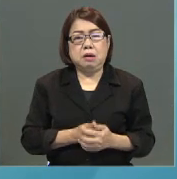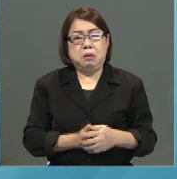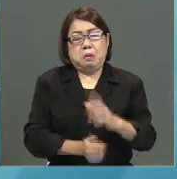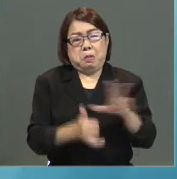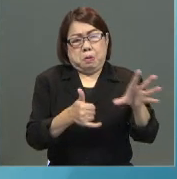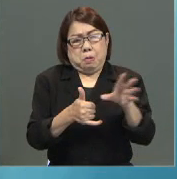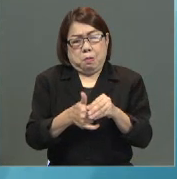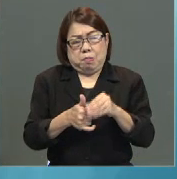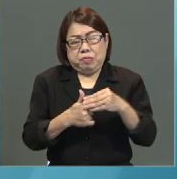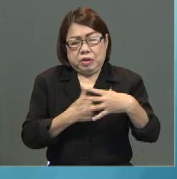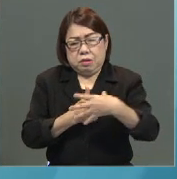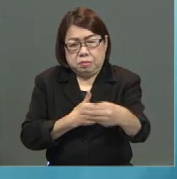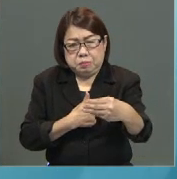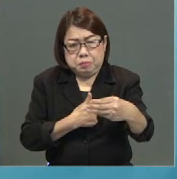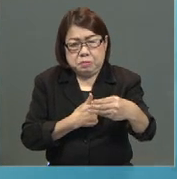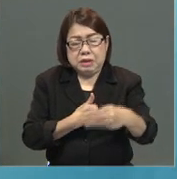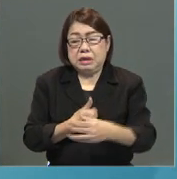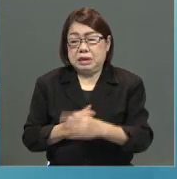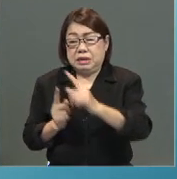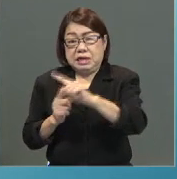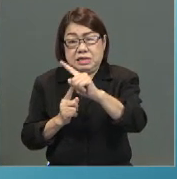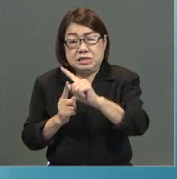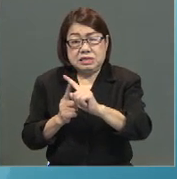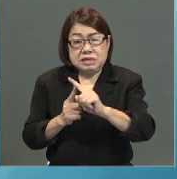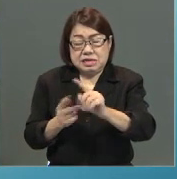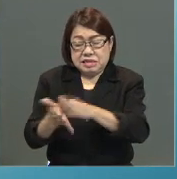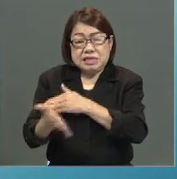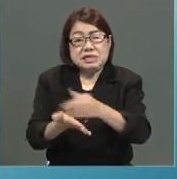จะสูงกว่าเสี่ยงเรื่องและเสียงเรื่องสาธารณสุขคือเรื่องติดเชื้อ1กับ 2